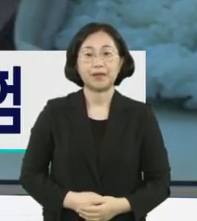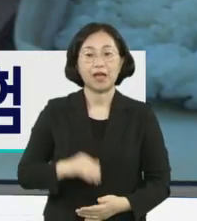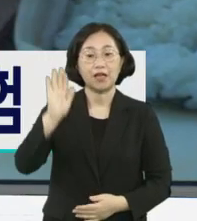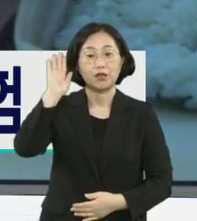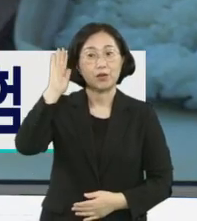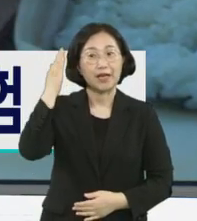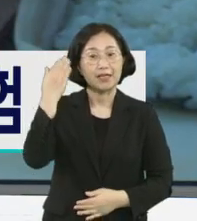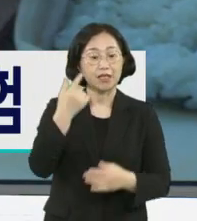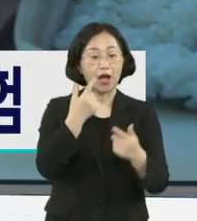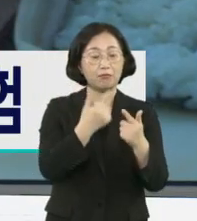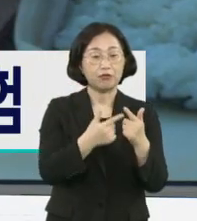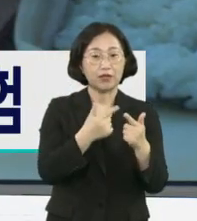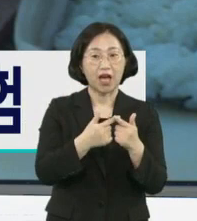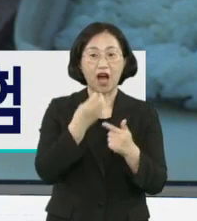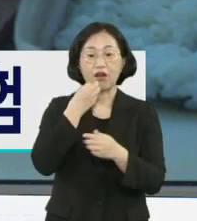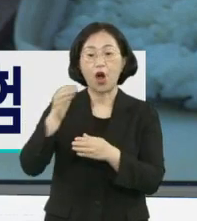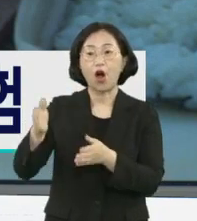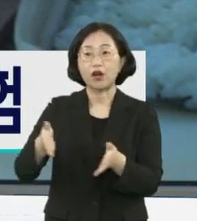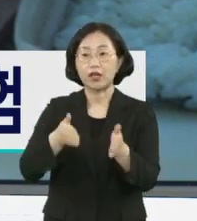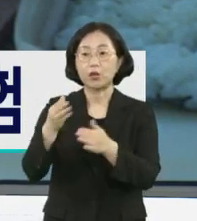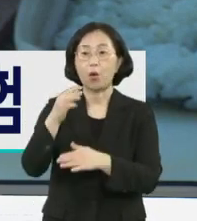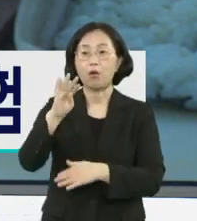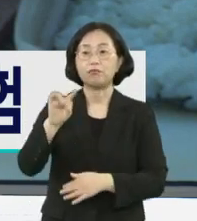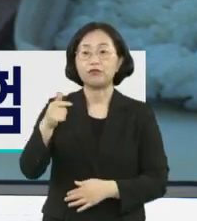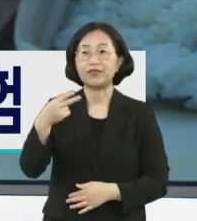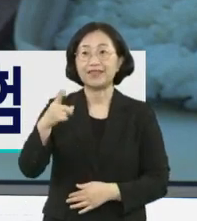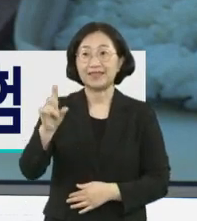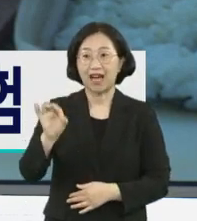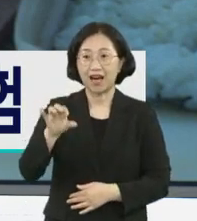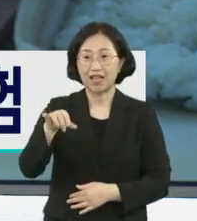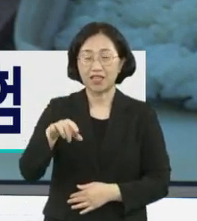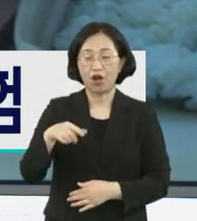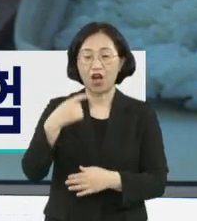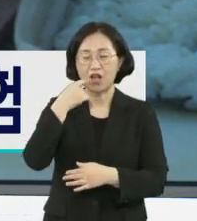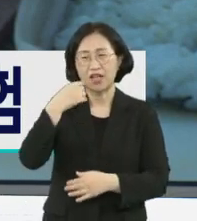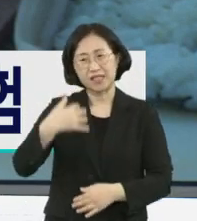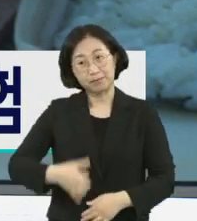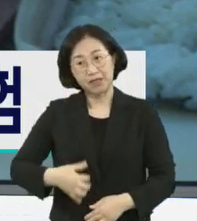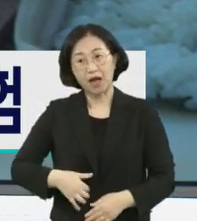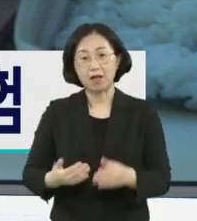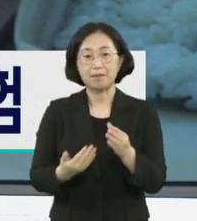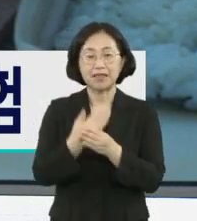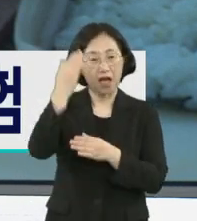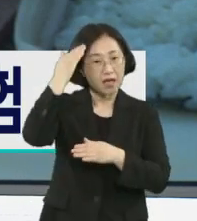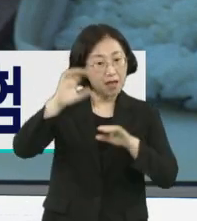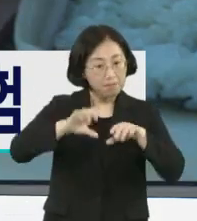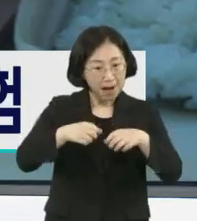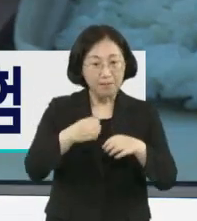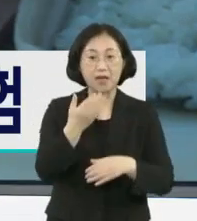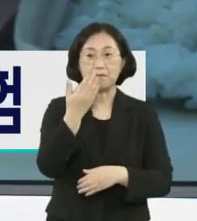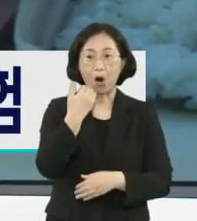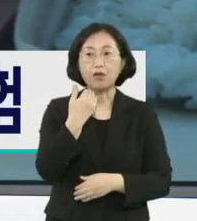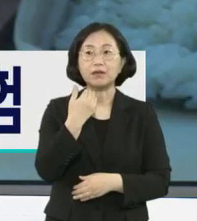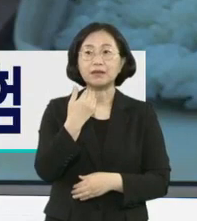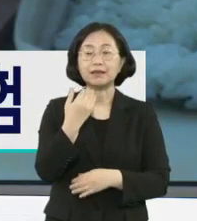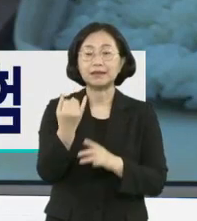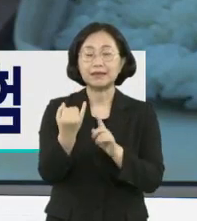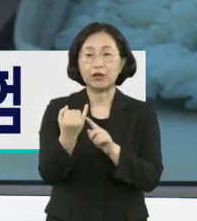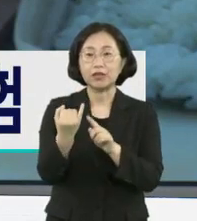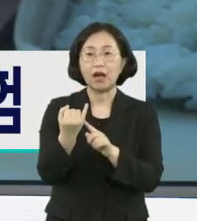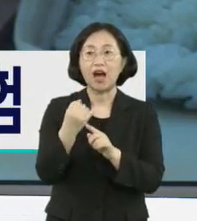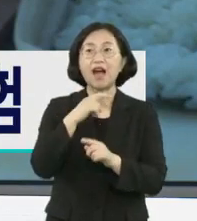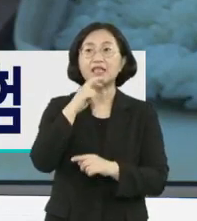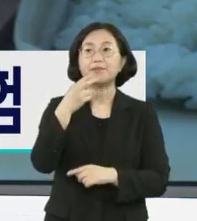최근 부산과 경기도 분당에서 집단 식중독이 발생해 김밥을 먹은 20대 여성이 숨지는 일까지